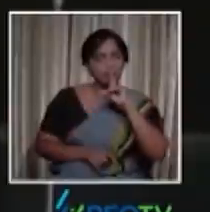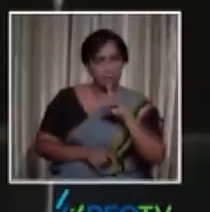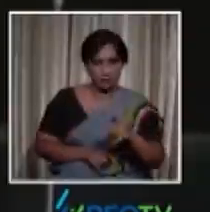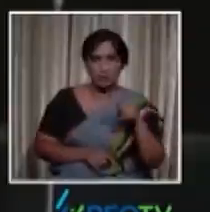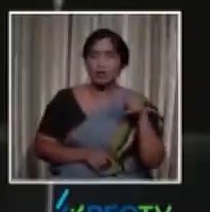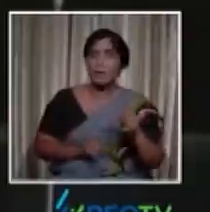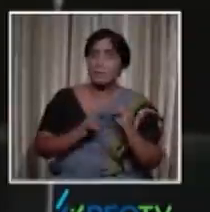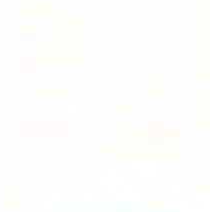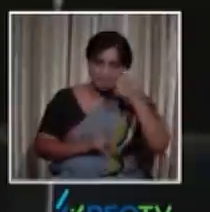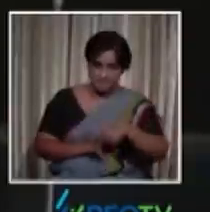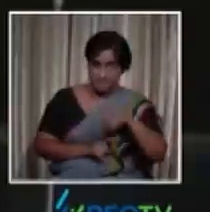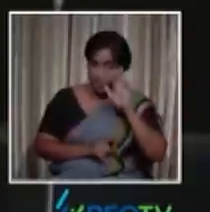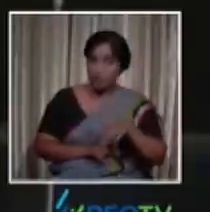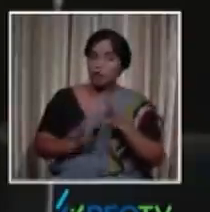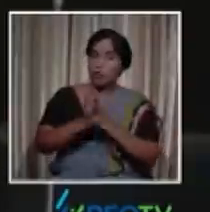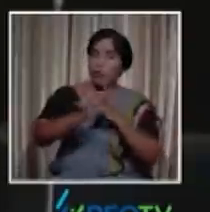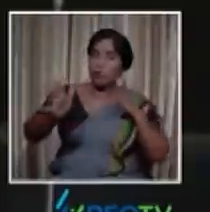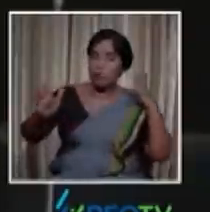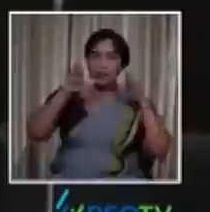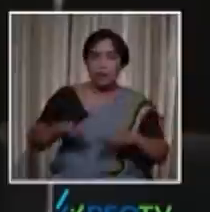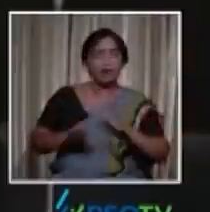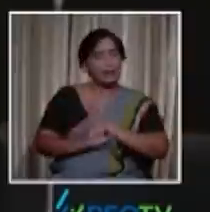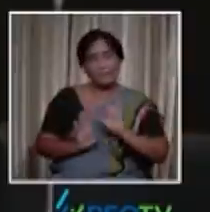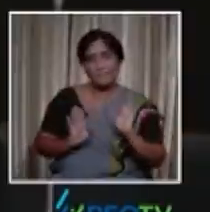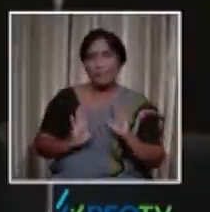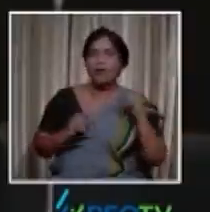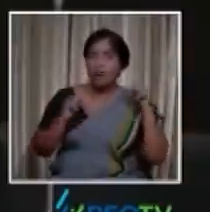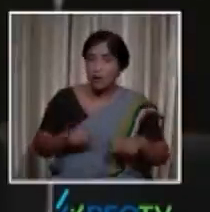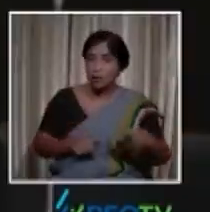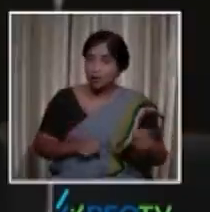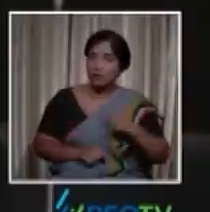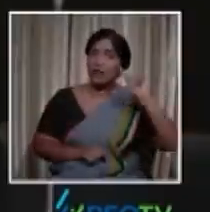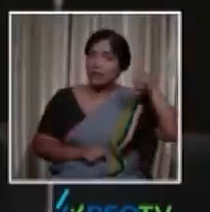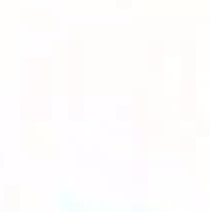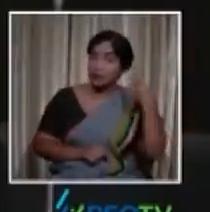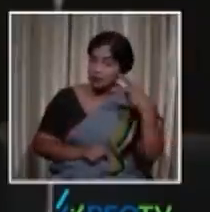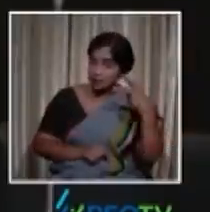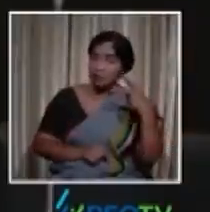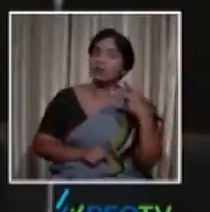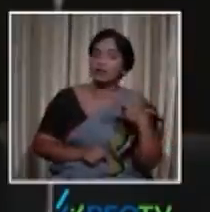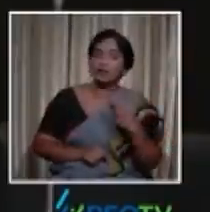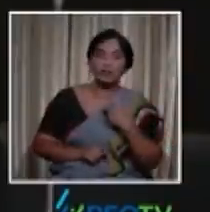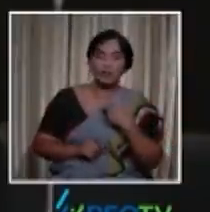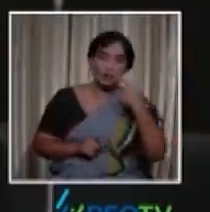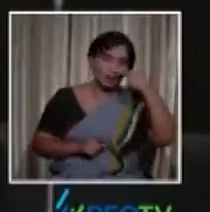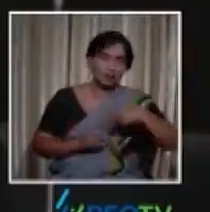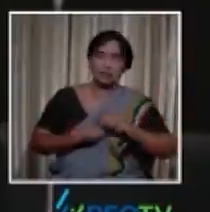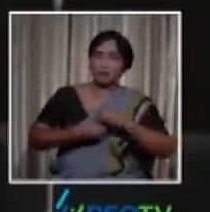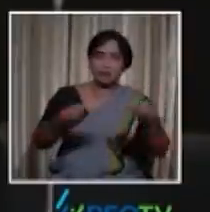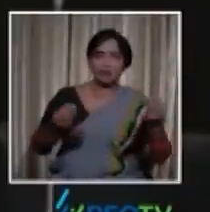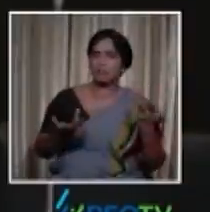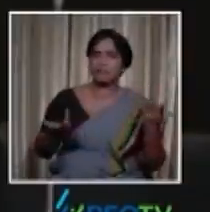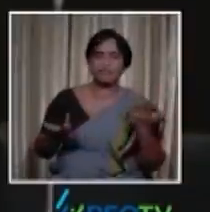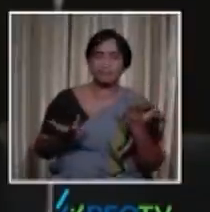කරන්න පෙට්‍රල් සඳහා පෝලිම් වල රැඳිලා ඉන්න එපා මොකද අද දවසෙත් හෙට දවසෙත් කියන දවස් දෙක අපිට මේ බෙදා හැරීම කටයුතු කරන්නින්